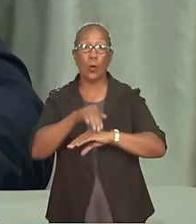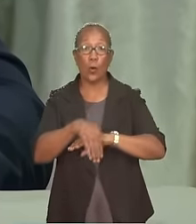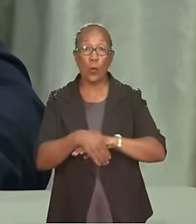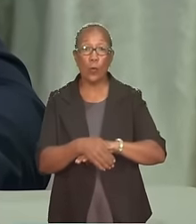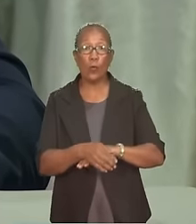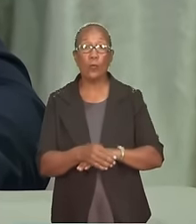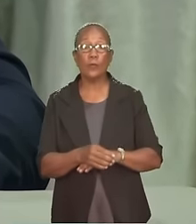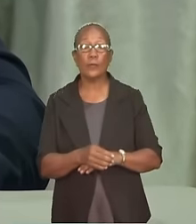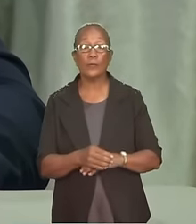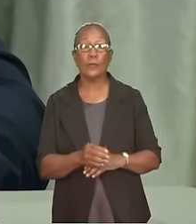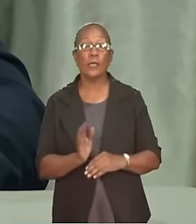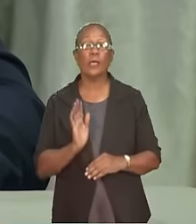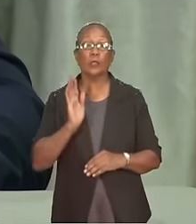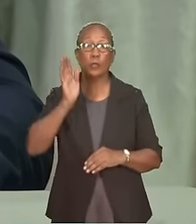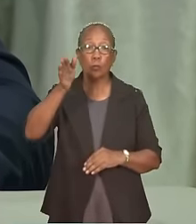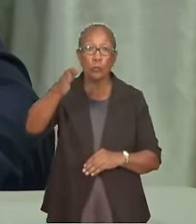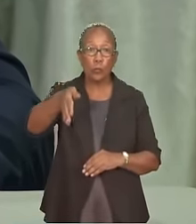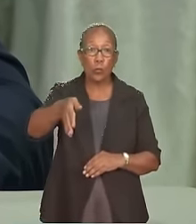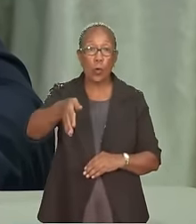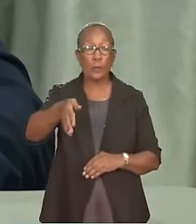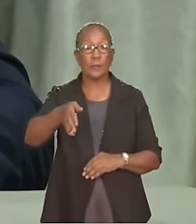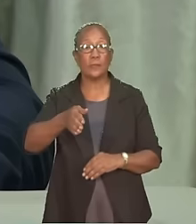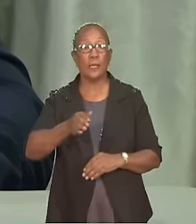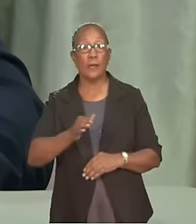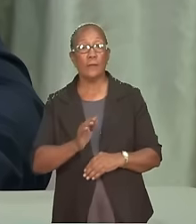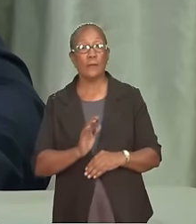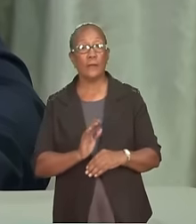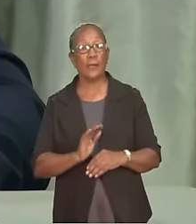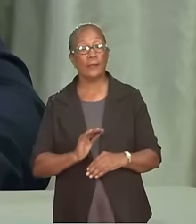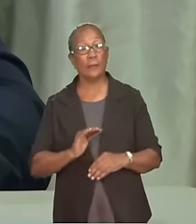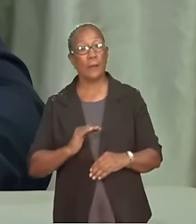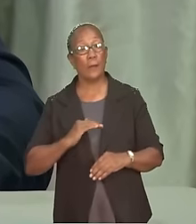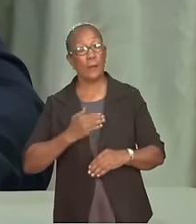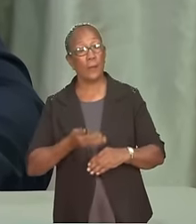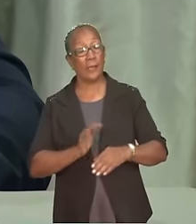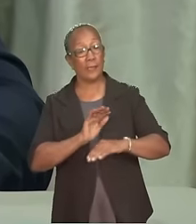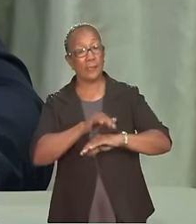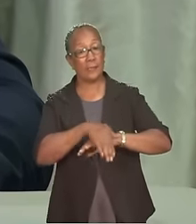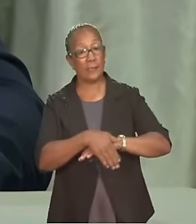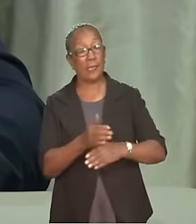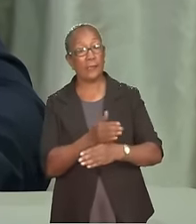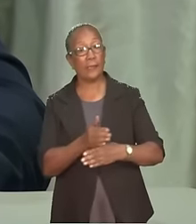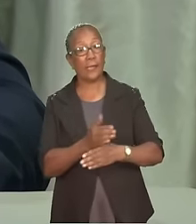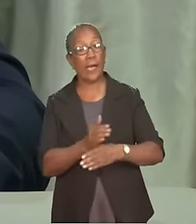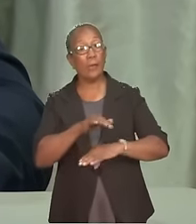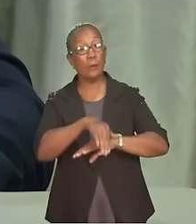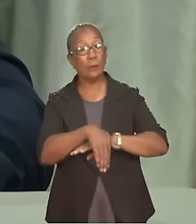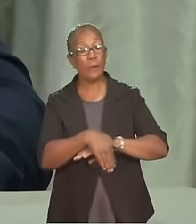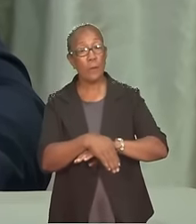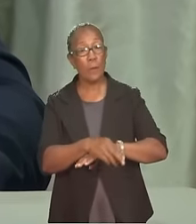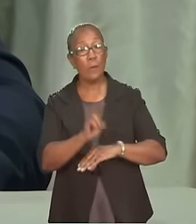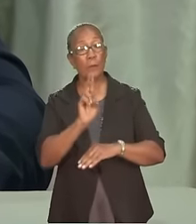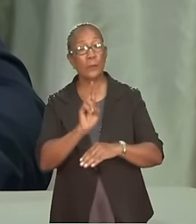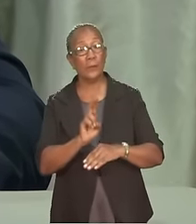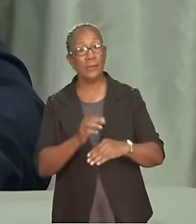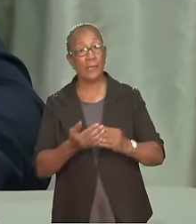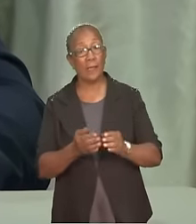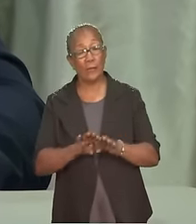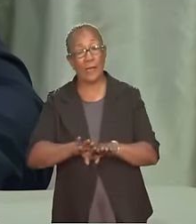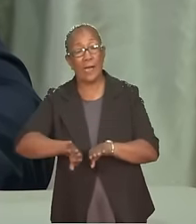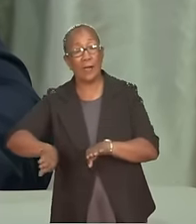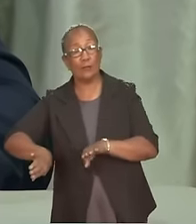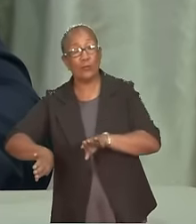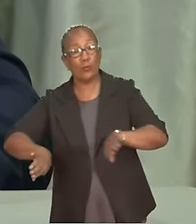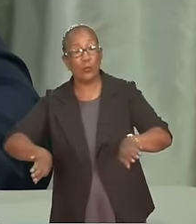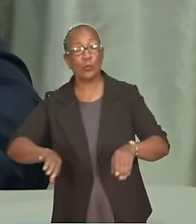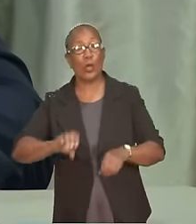toekomst van de parastatalen. Inderdaad, in het rapport staat er dat je heel wat van de parastatale bedrijven kan afstoten, omdat ze nog